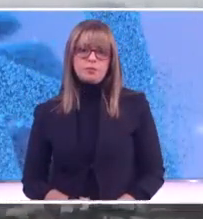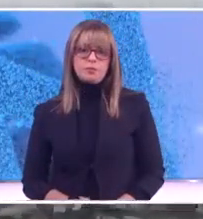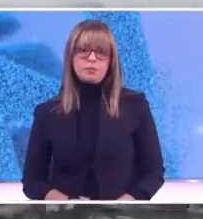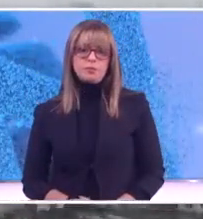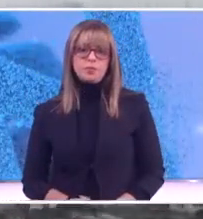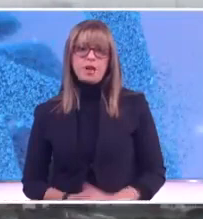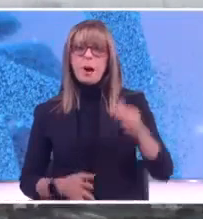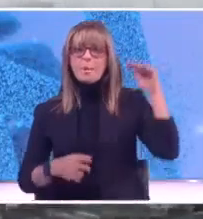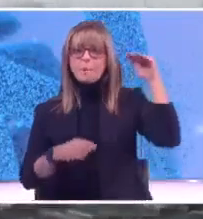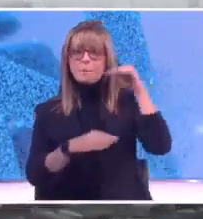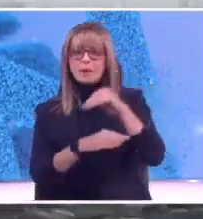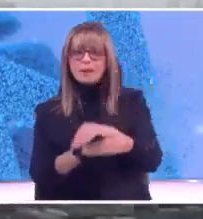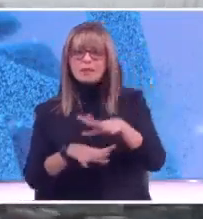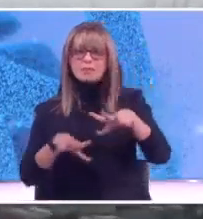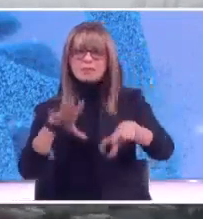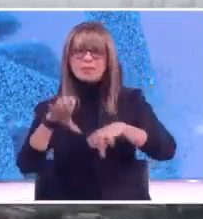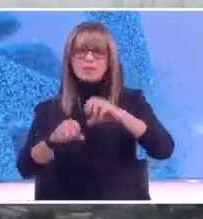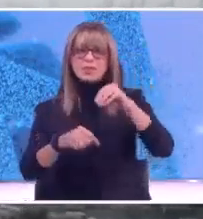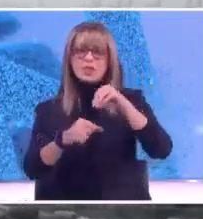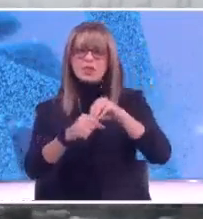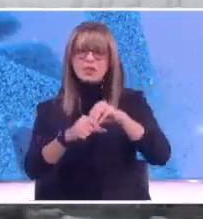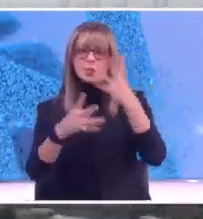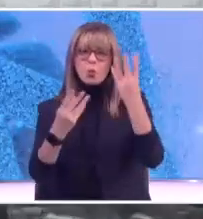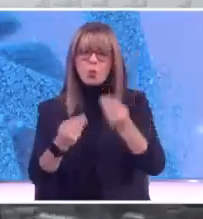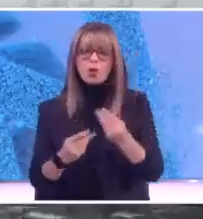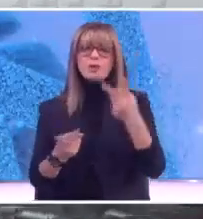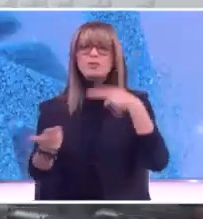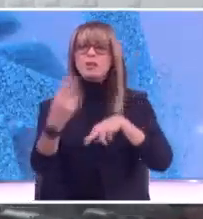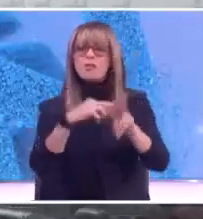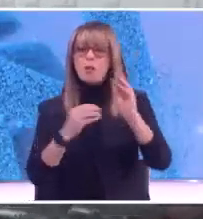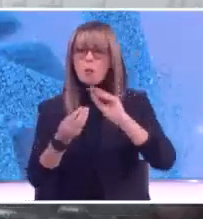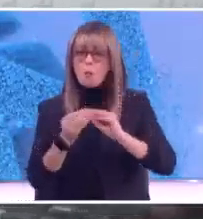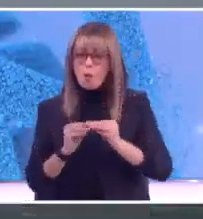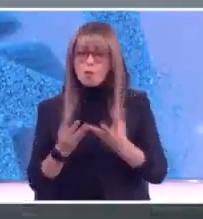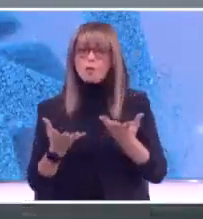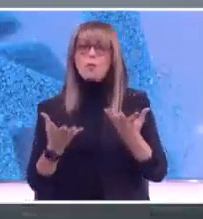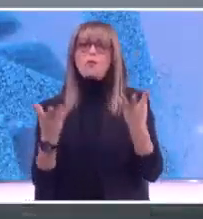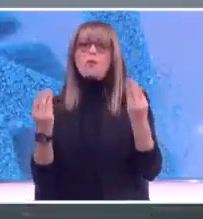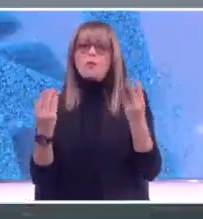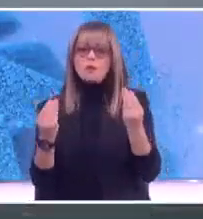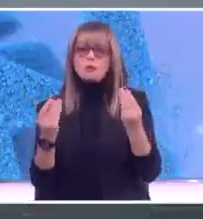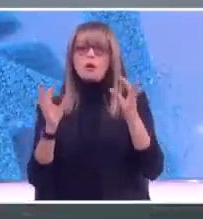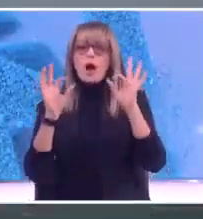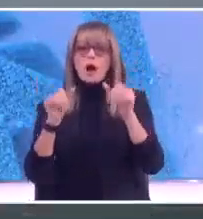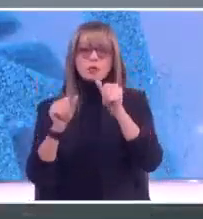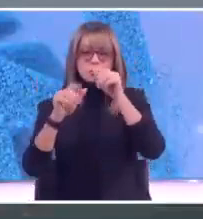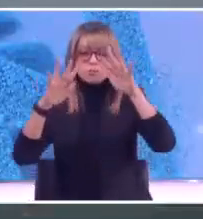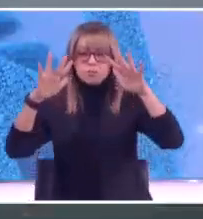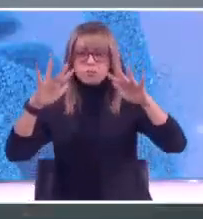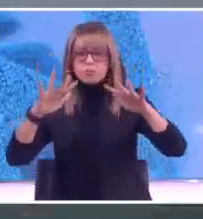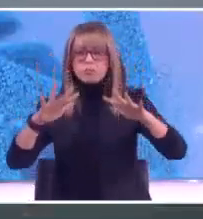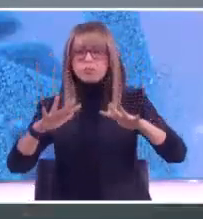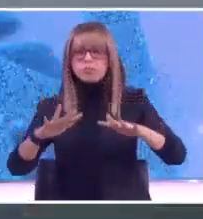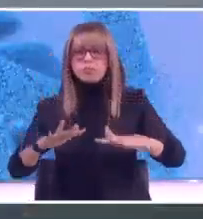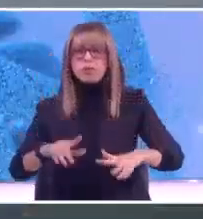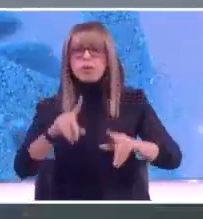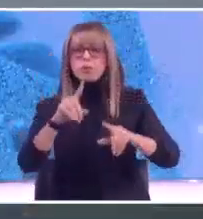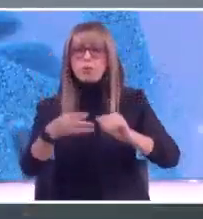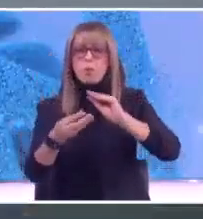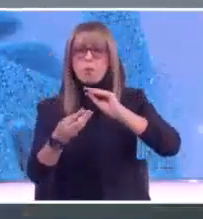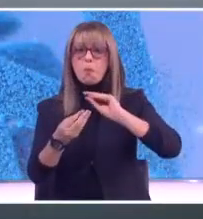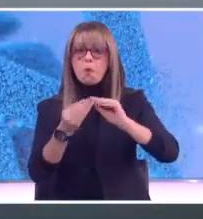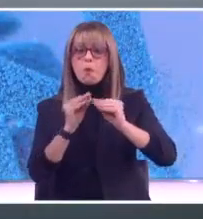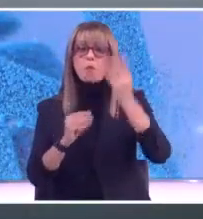Bataklığa kurulu, aşırı kalabalık, trafiği sorunlu, üstelik her geçen gün batıyor. Bu sorunlarla karşı karşıya